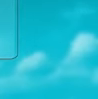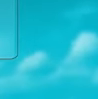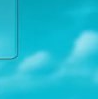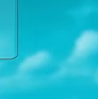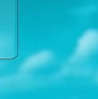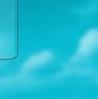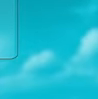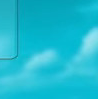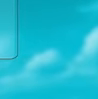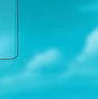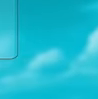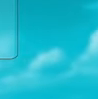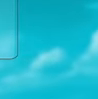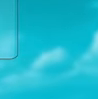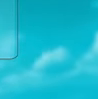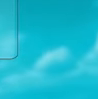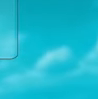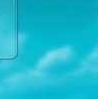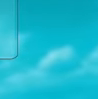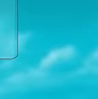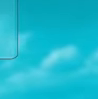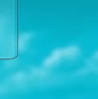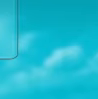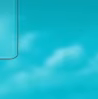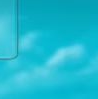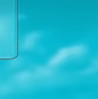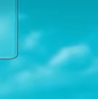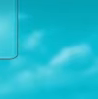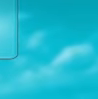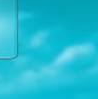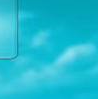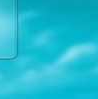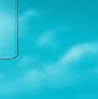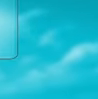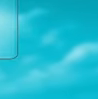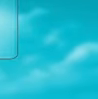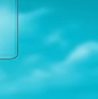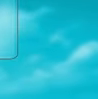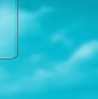4. В Байконуре днем плюс 6, ночью минус 3.